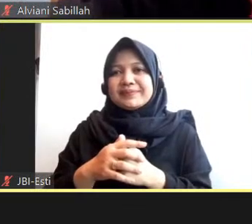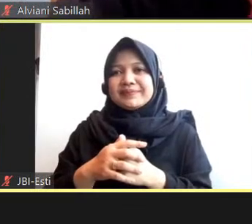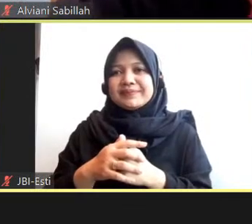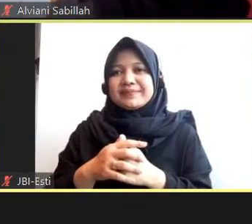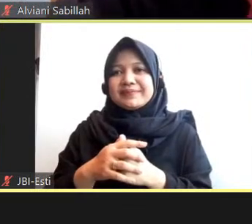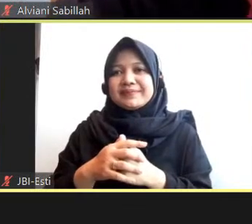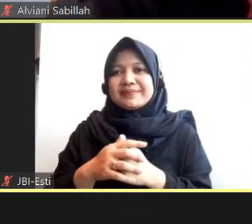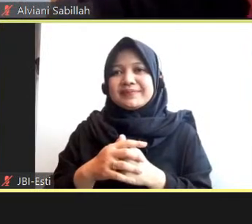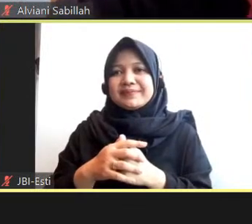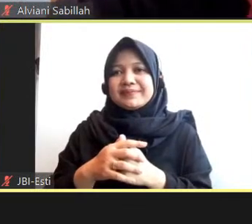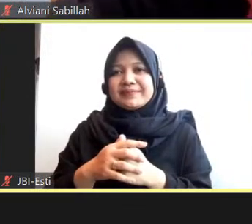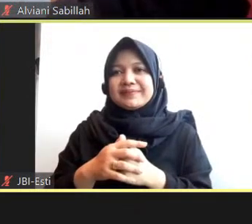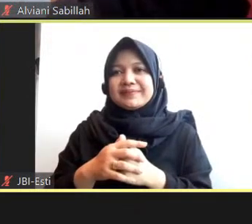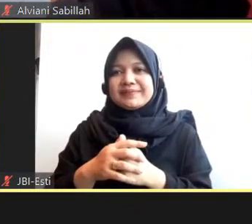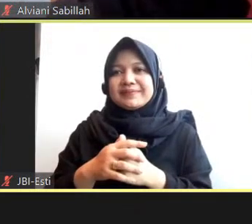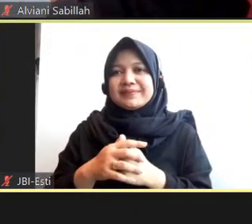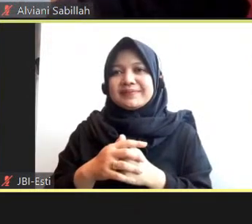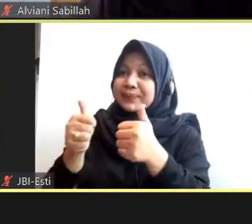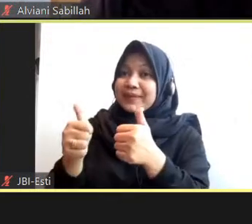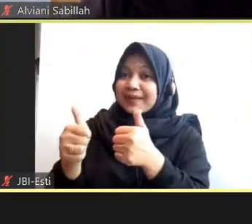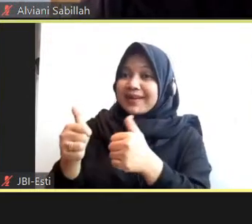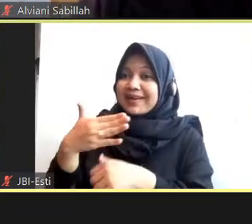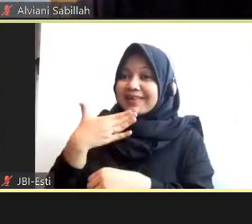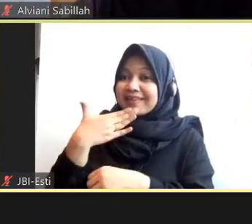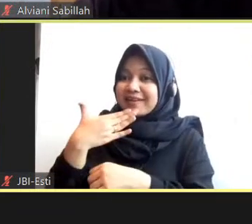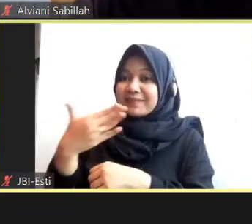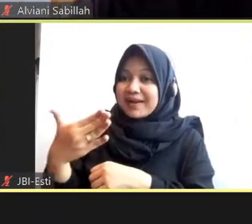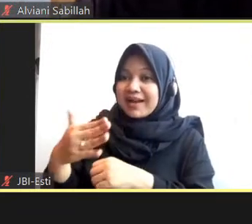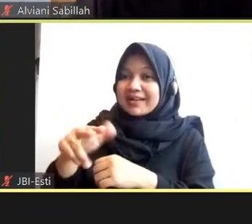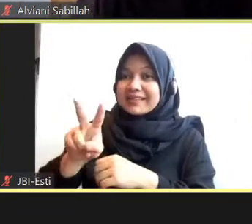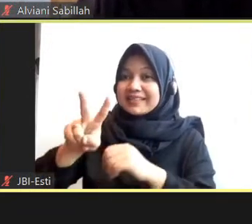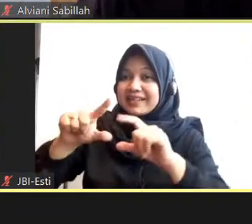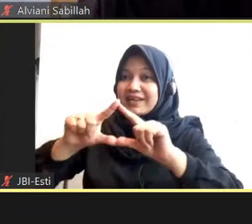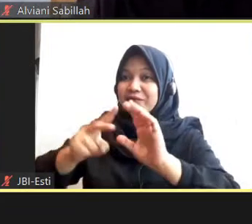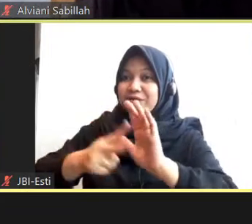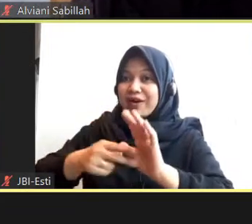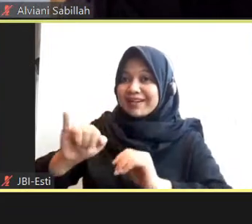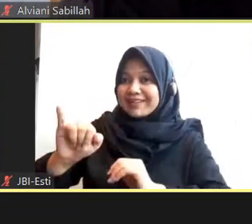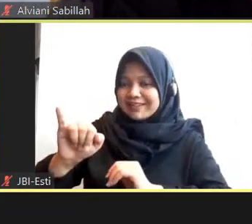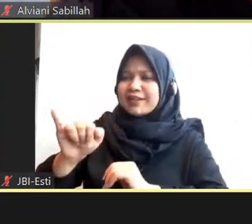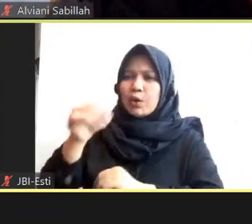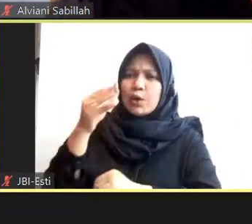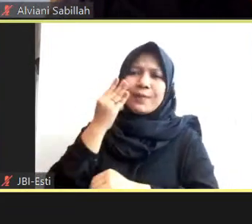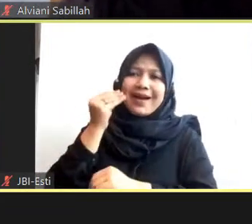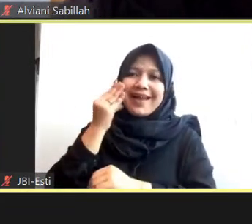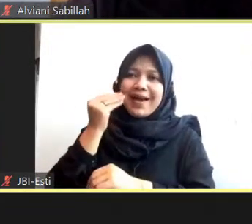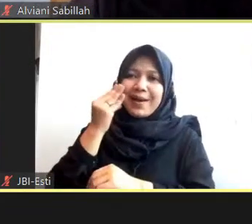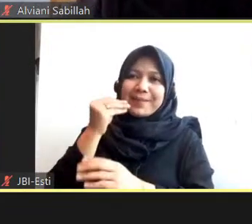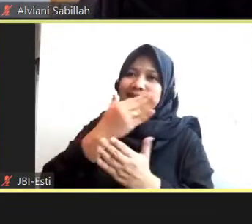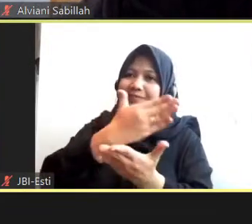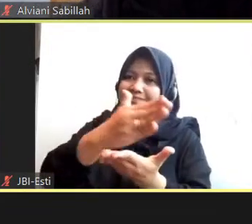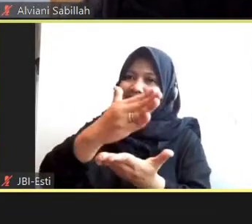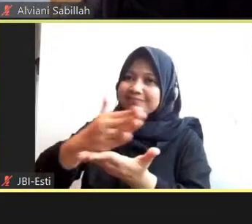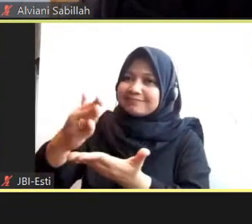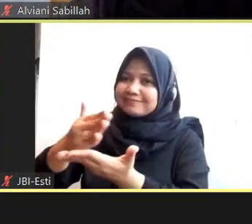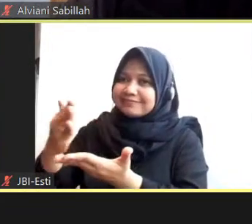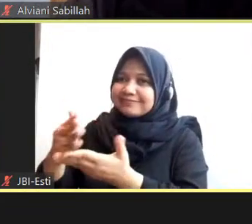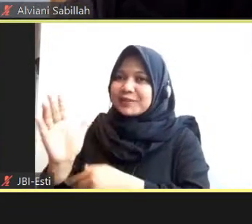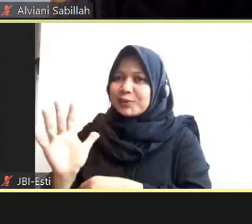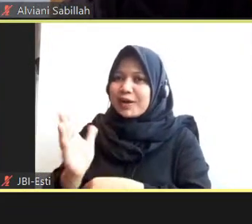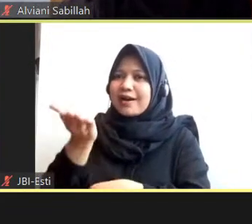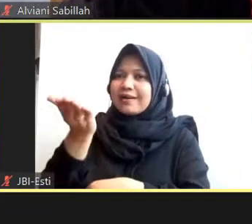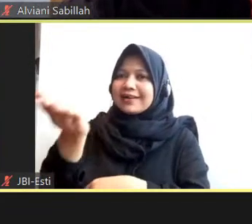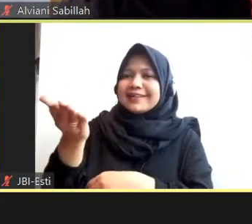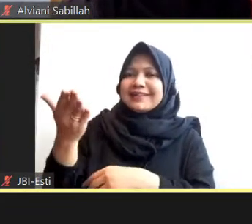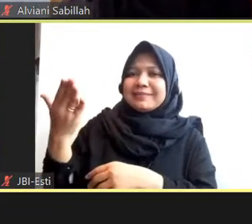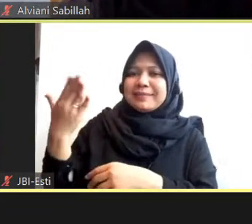Baik. Terima kasih Fani atas berbagi pengalamannya selama menjadi relawan medis